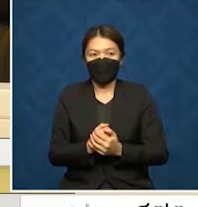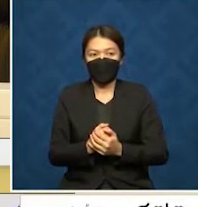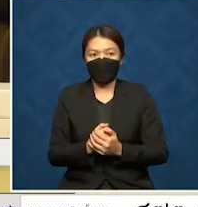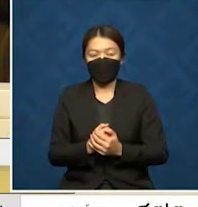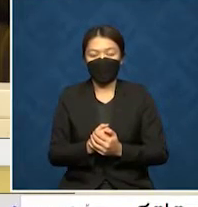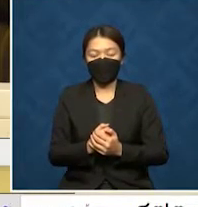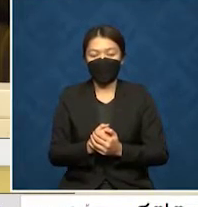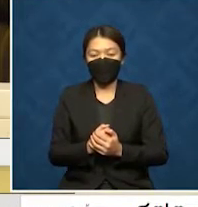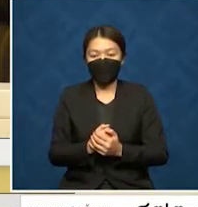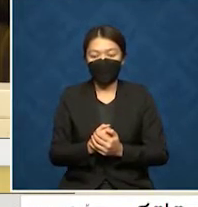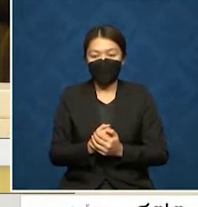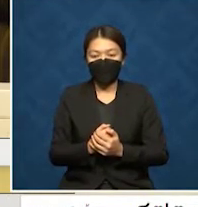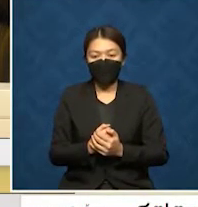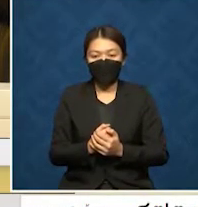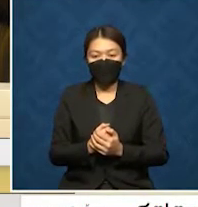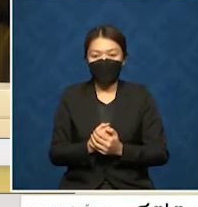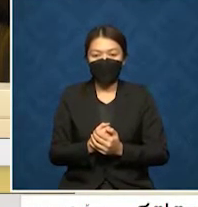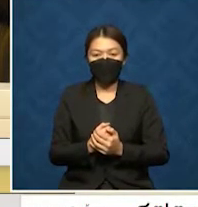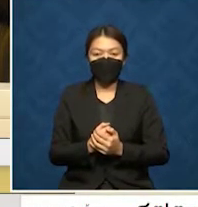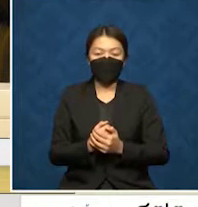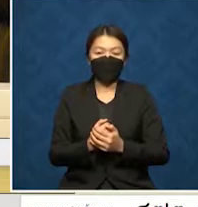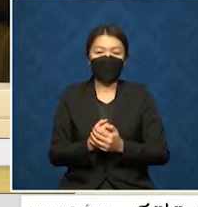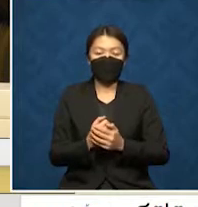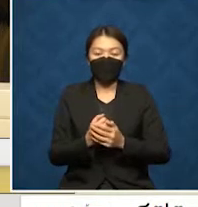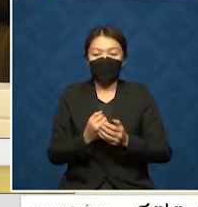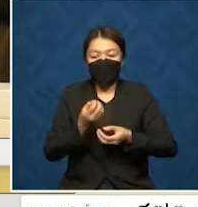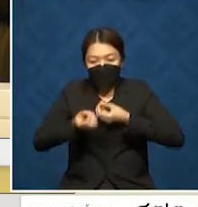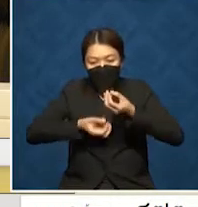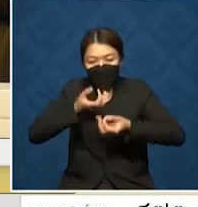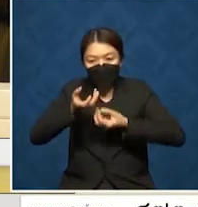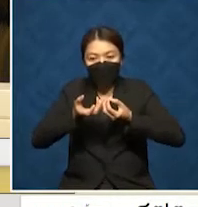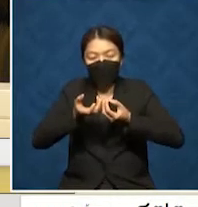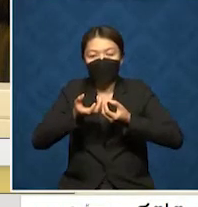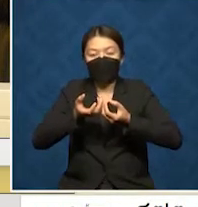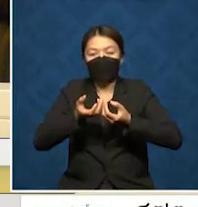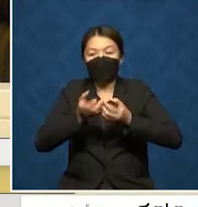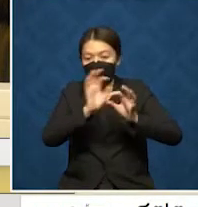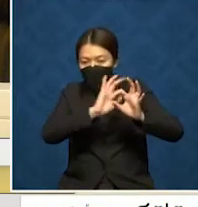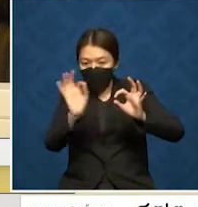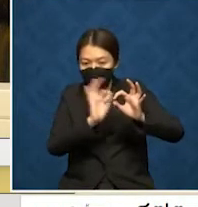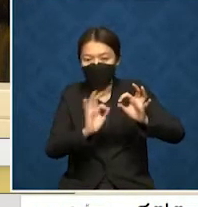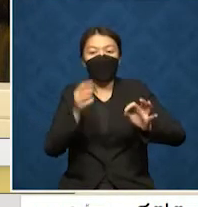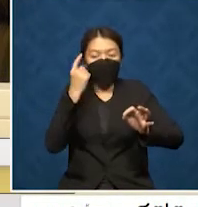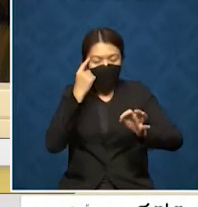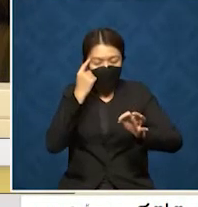จริงที่จะต้องรับฟังและมีสิ่งที่เห็นด้วย